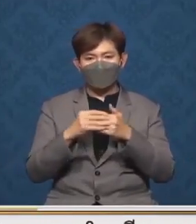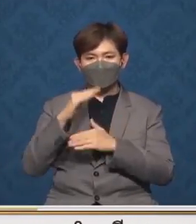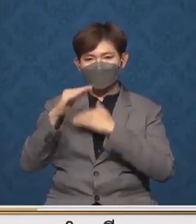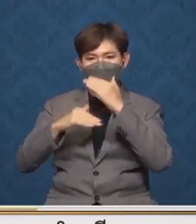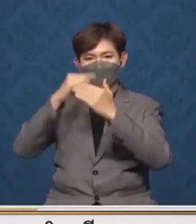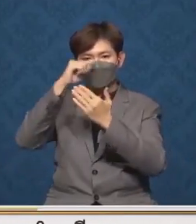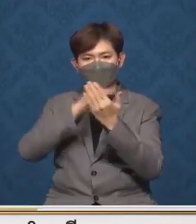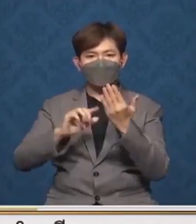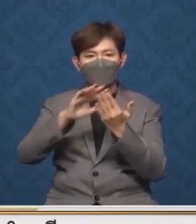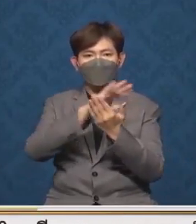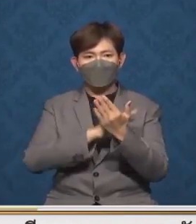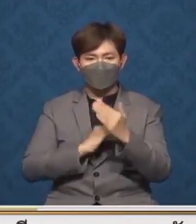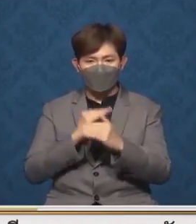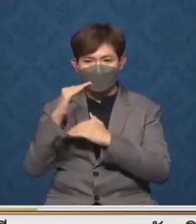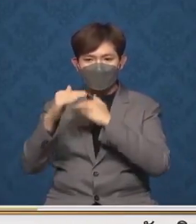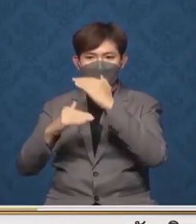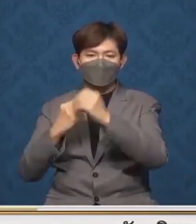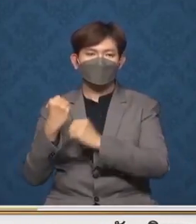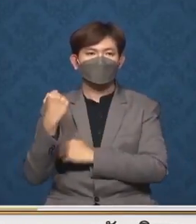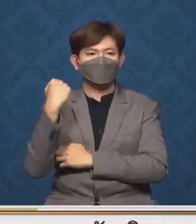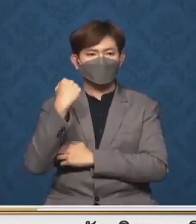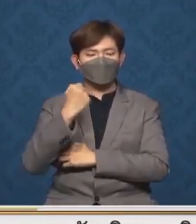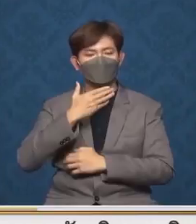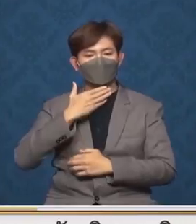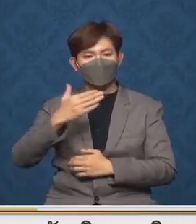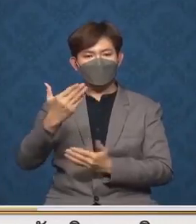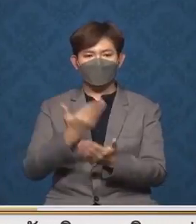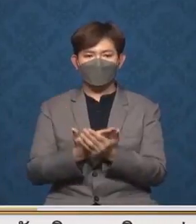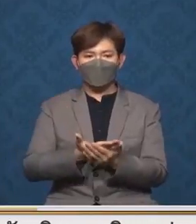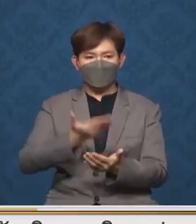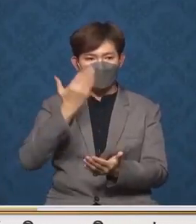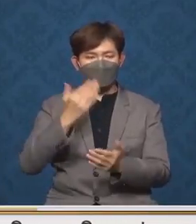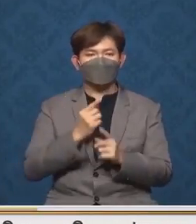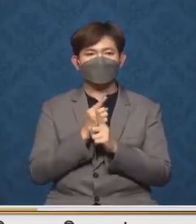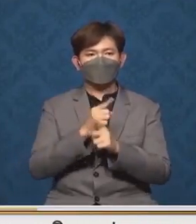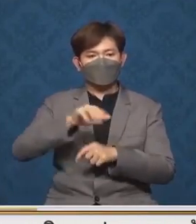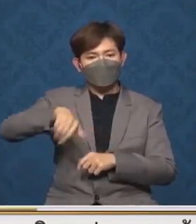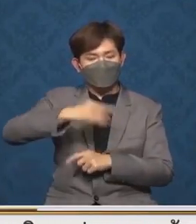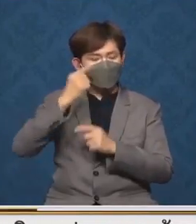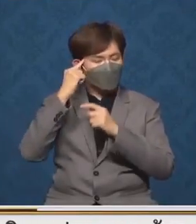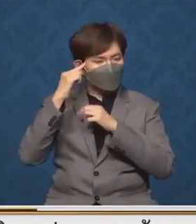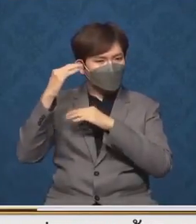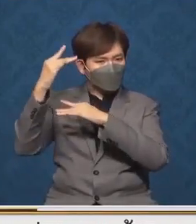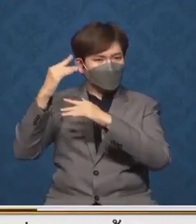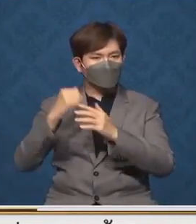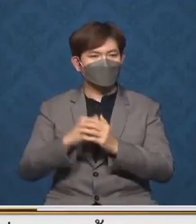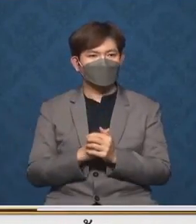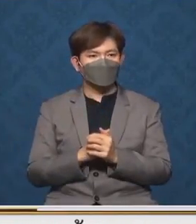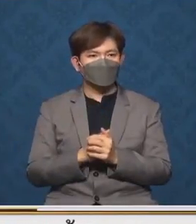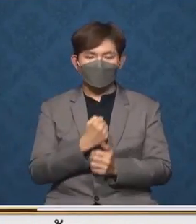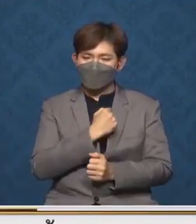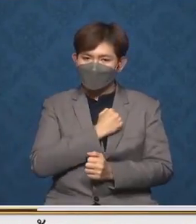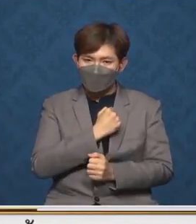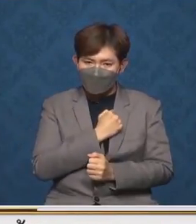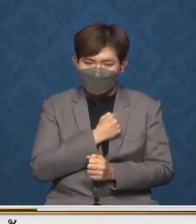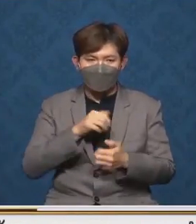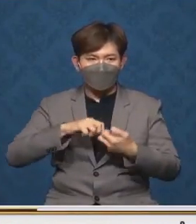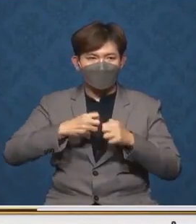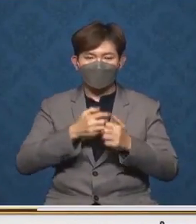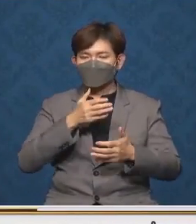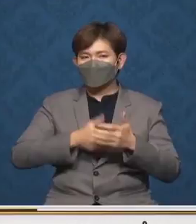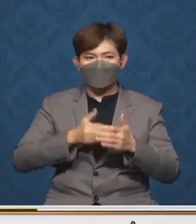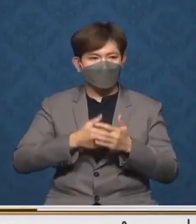ของเราก้าวไปสู่อนาคตที่มั่นคงมั่งคั่งและยั่งยืนตามที่เราคาดหวังอย่างไม่ย่อท้อต่ออุปสรรคใด